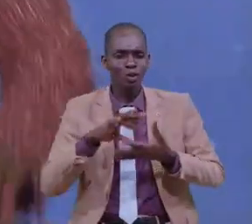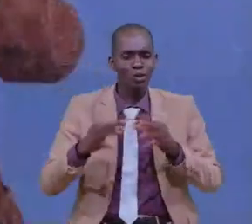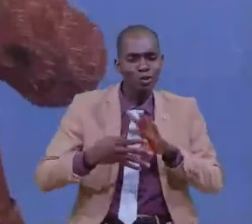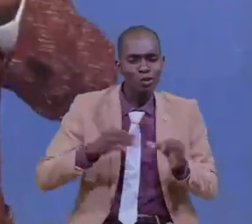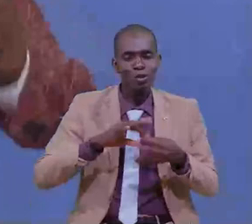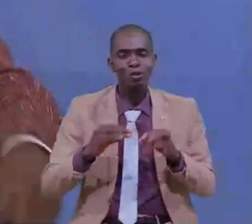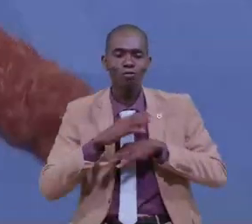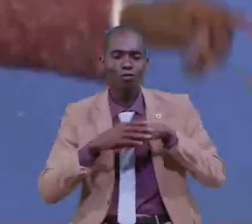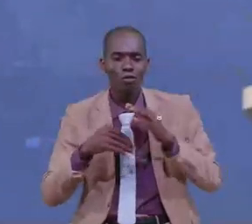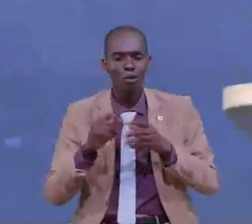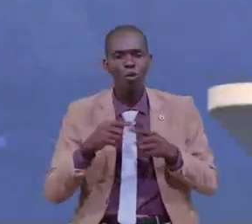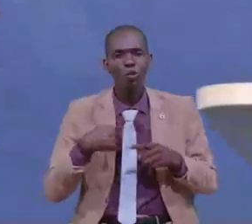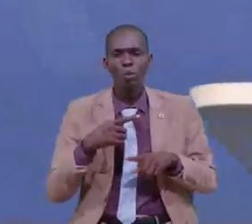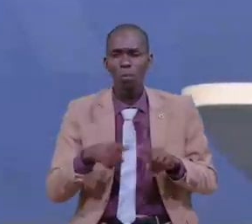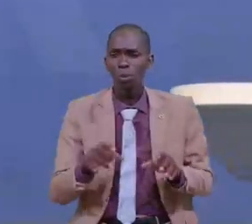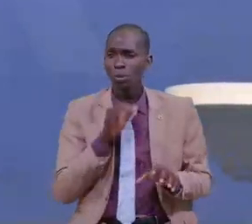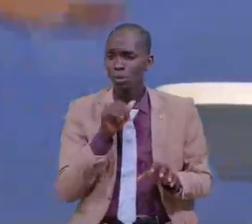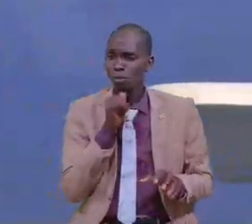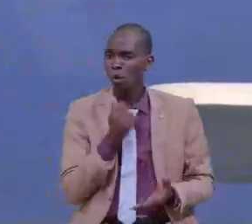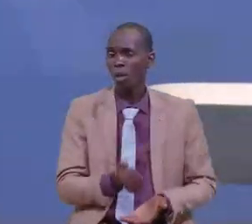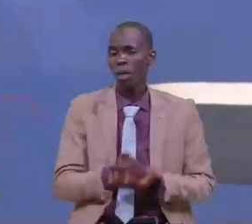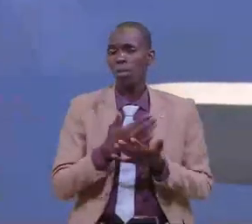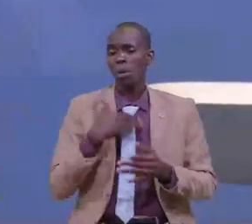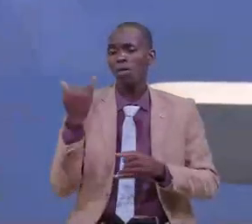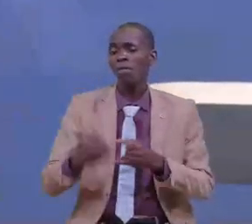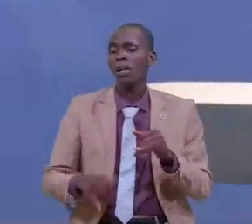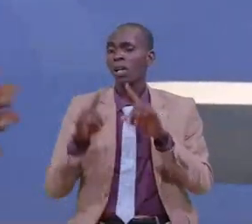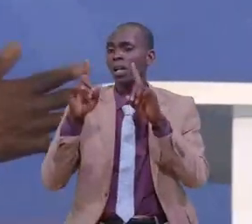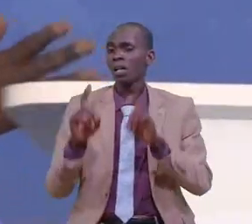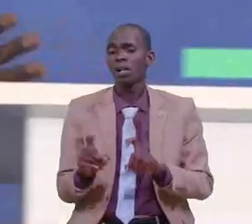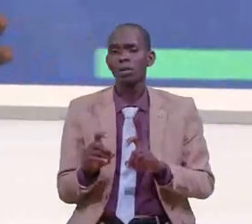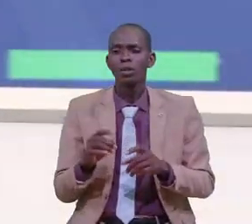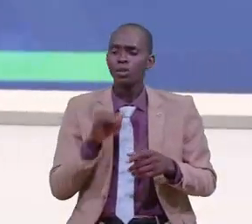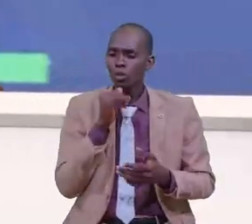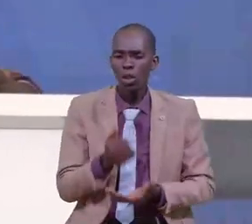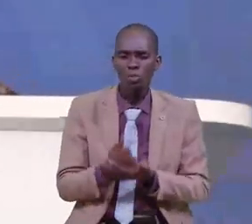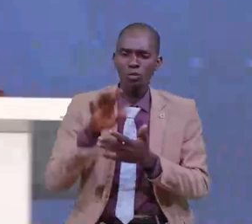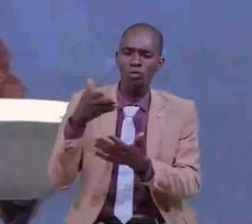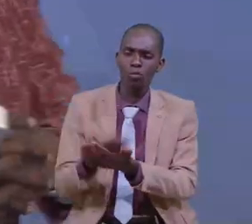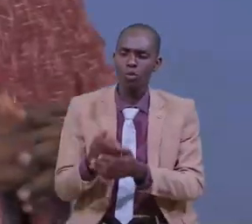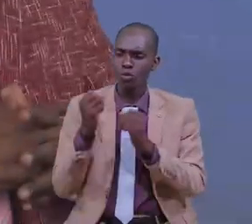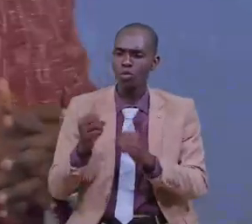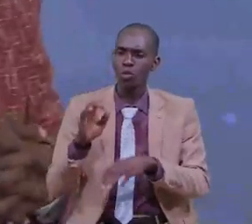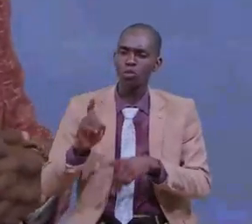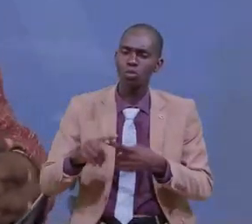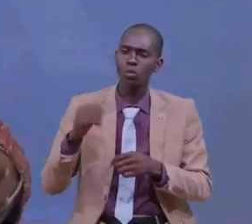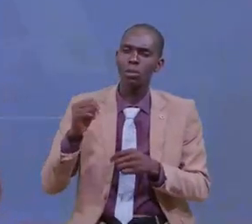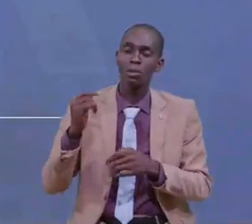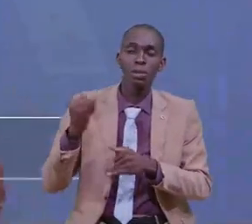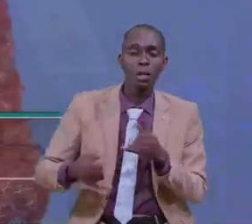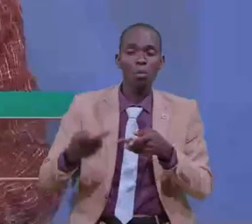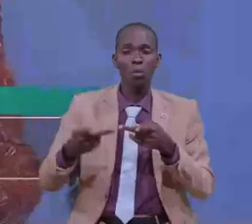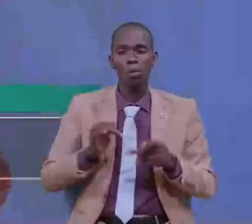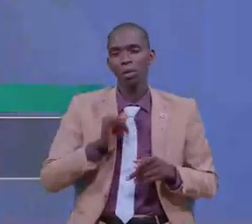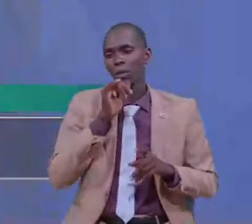cela donne à ton examen final? À la destination, au lieu où tu vas.